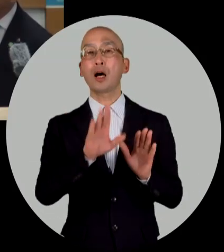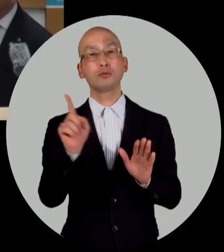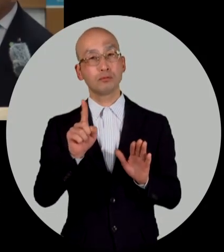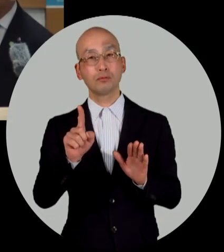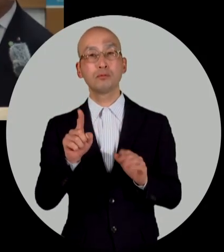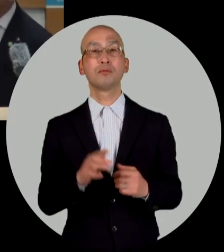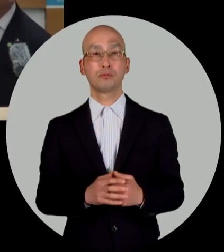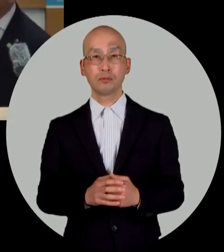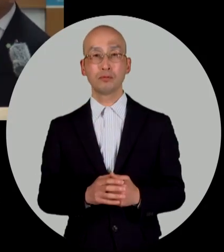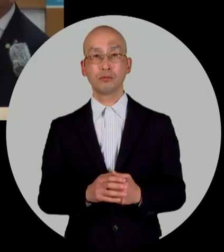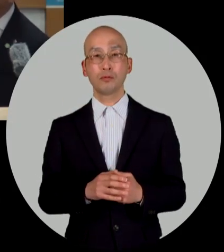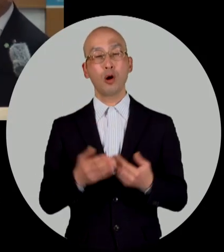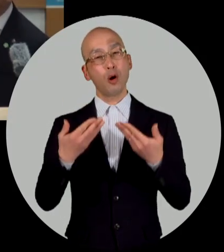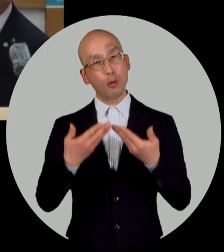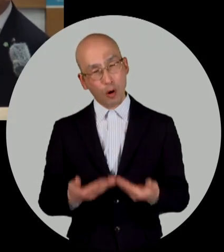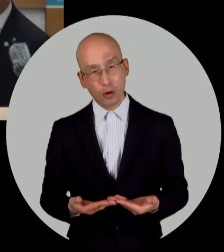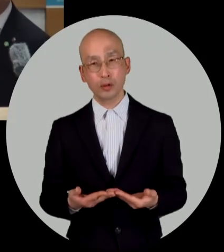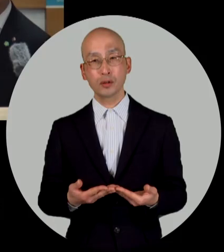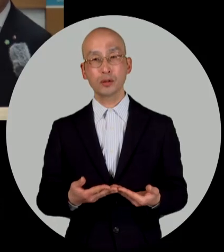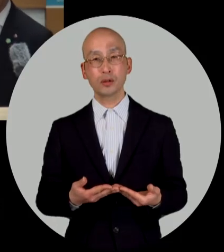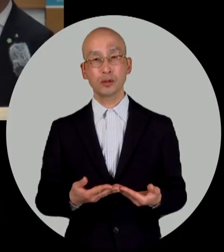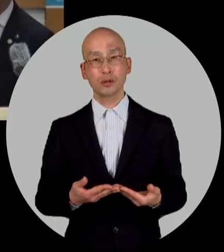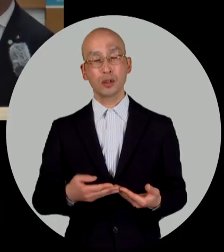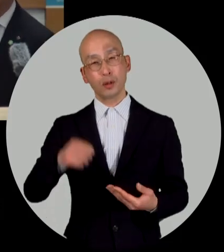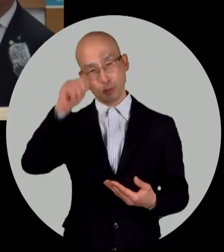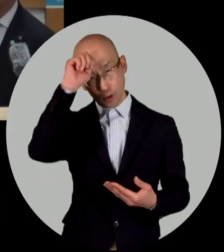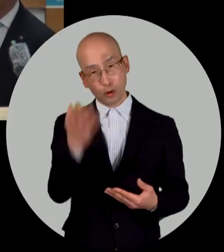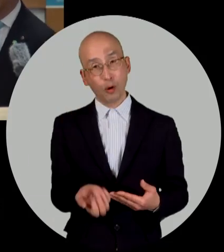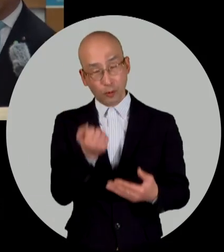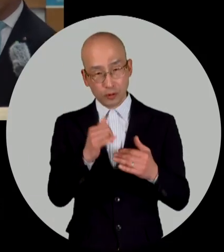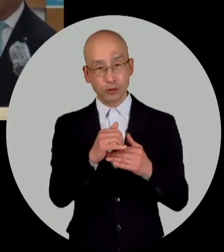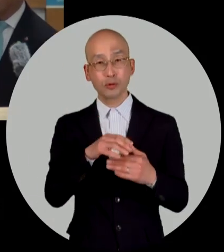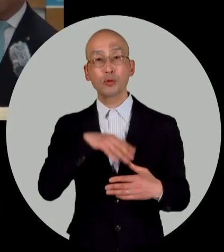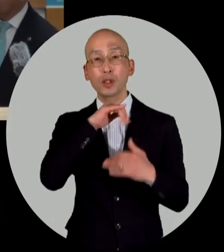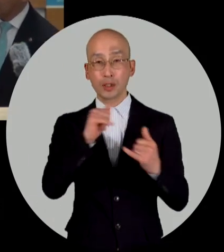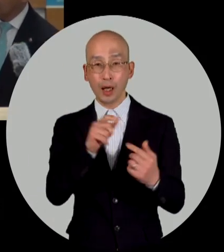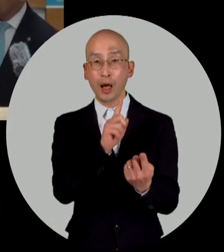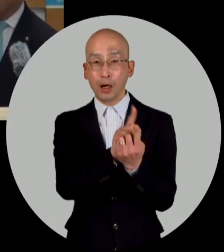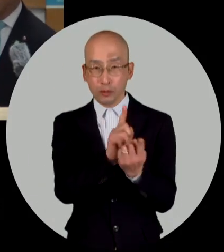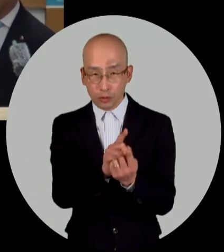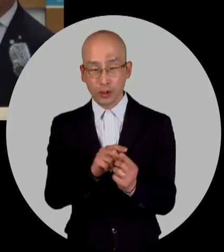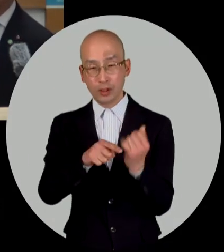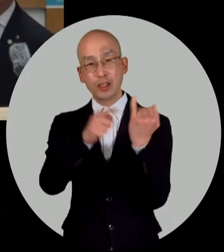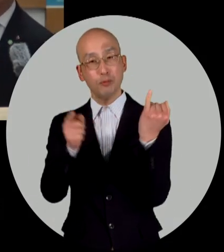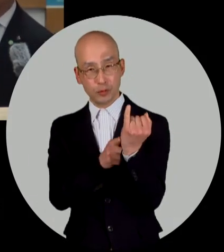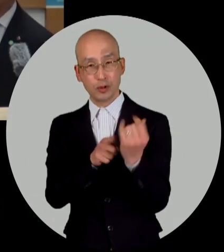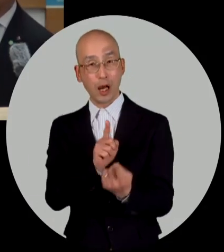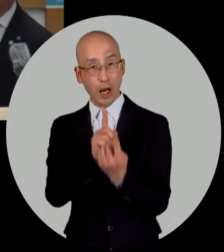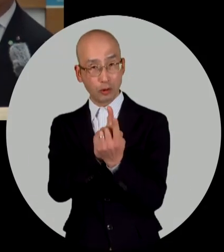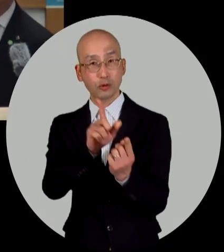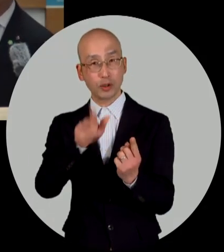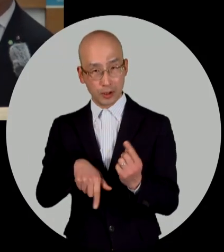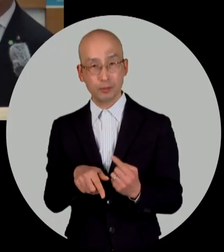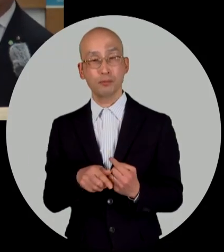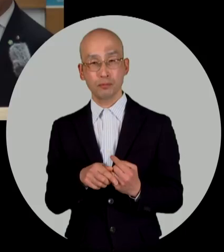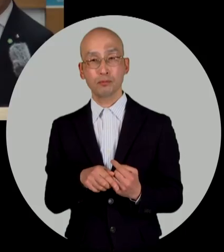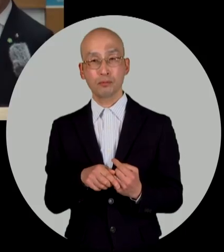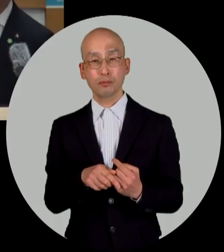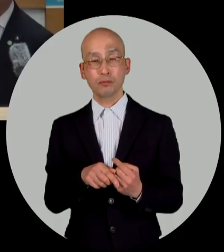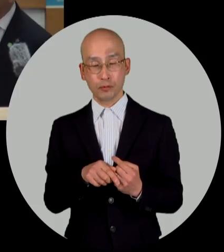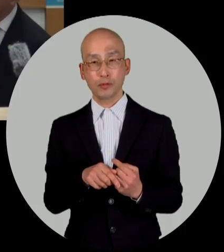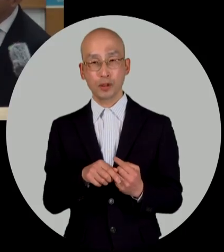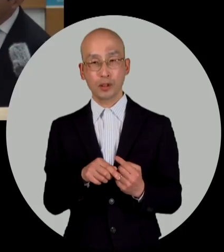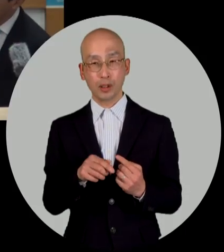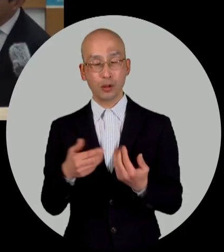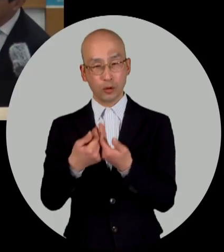が重症化リスクの高い方、高齢者、基礎疾患を有する方、妊婦等の方が感染拡大時に混